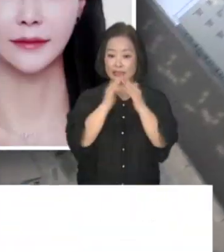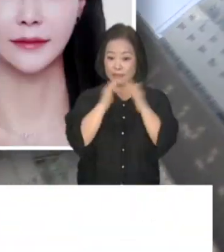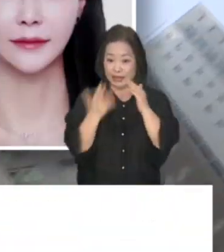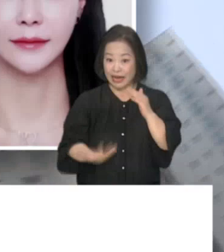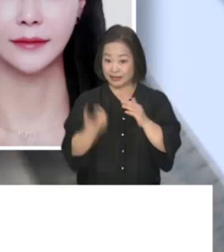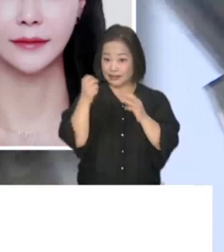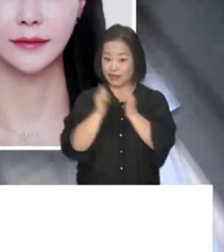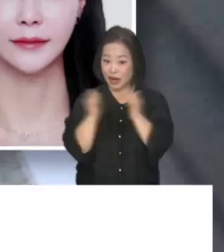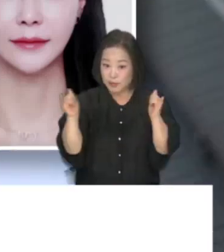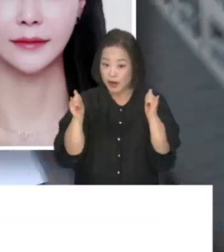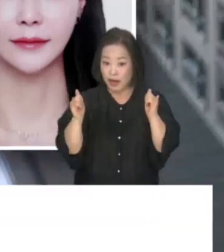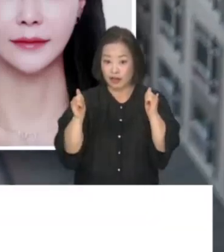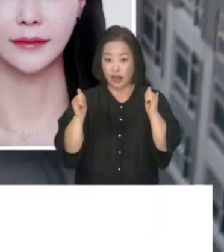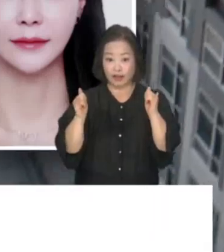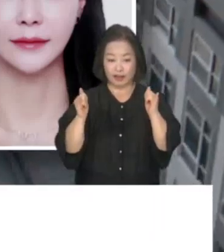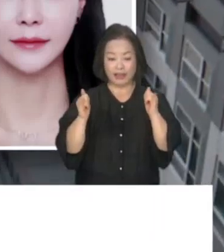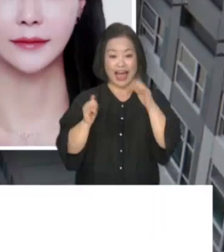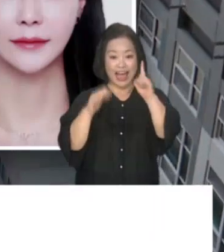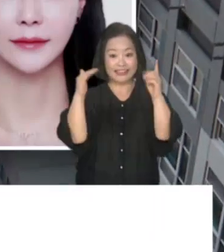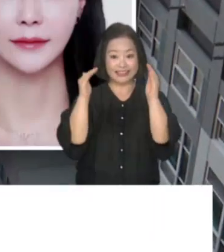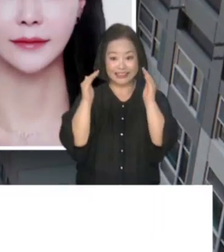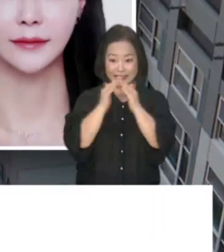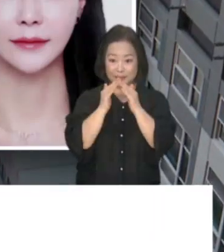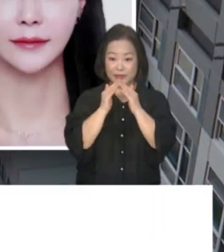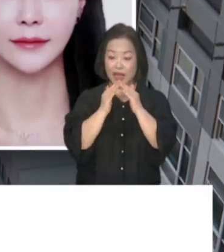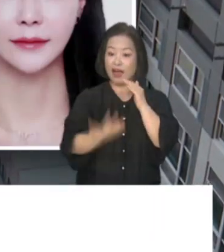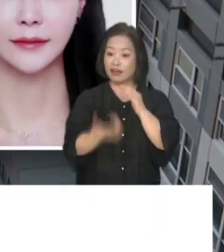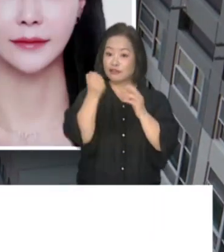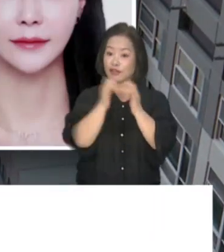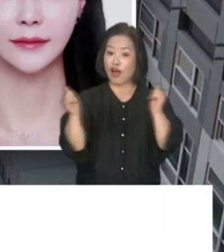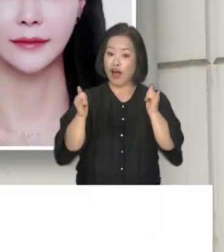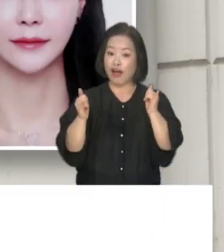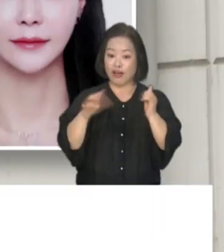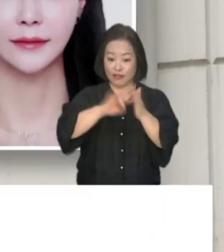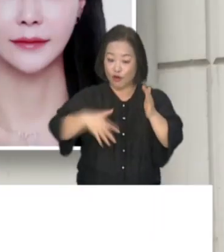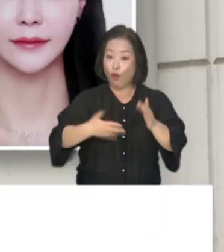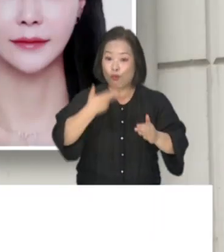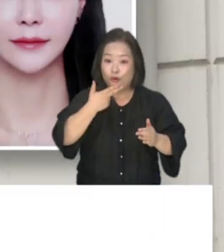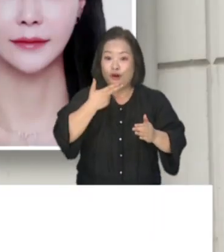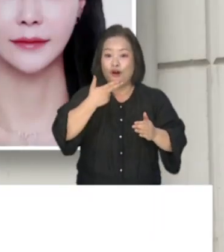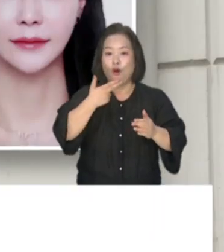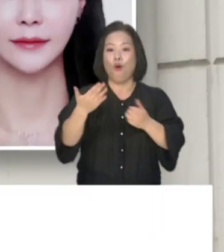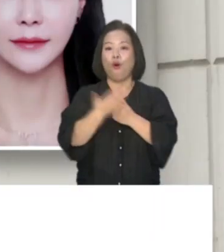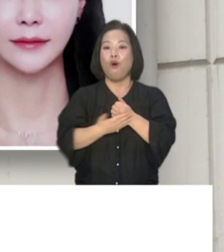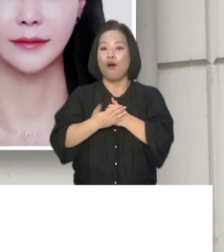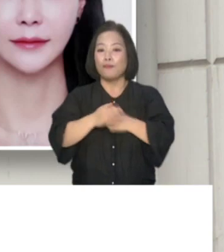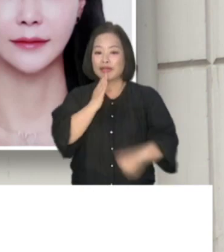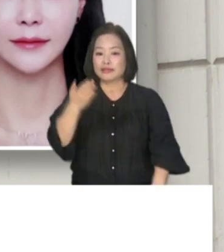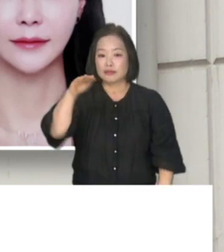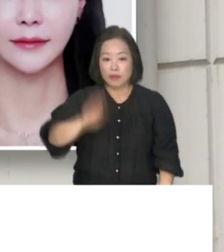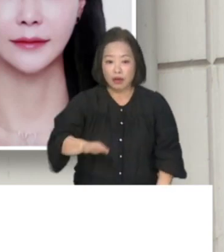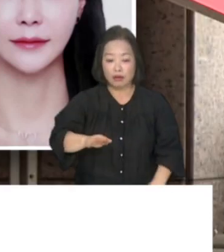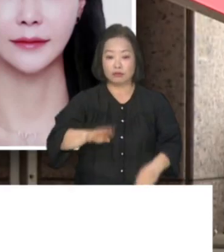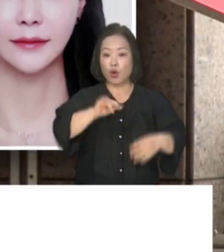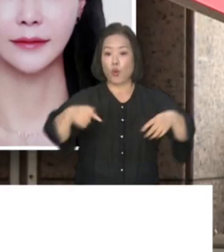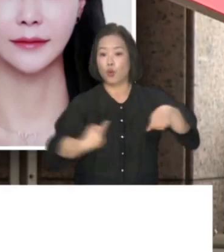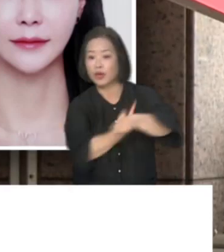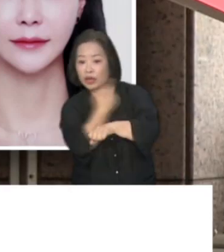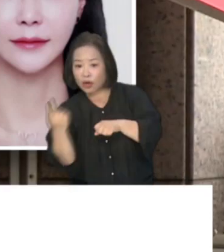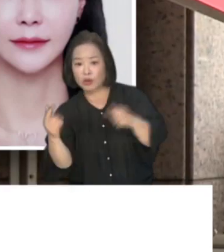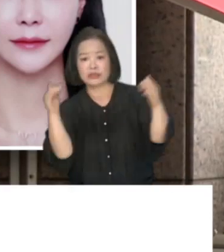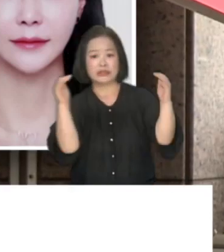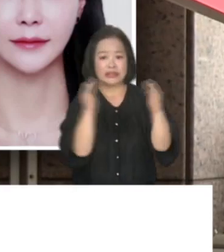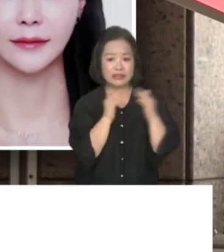실수요자들에게는 상당히 좀 도움이 될 수는 있겠지만 또 한편으로는 인기 지역의 매물들이 오히려 나오지